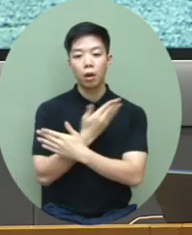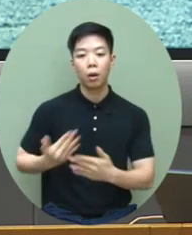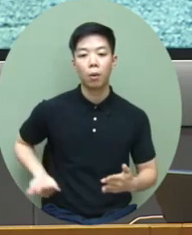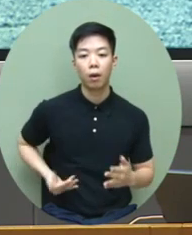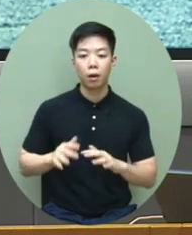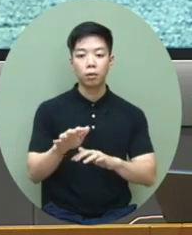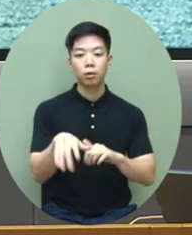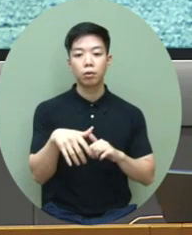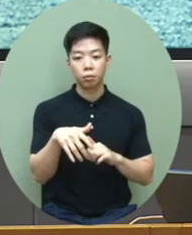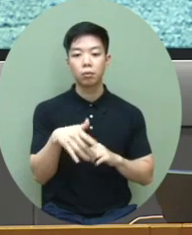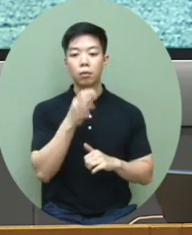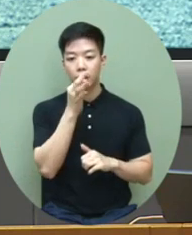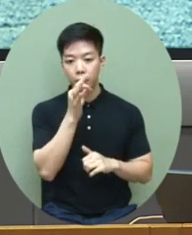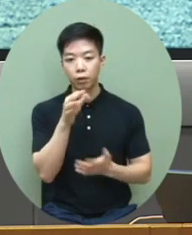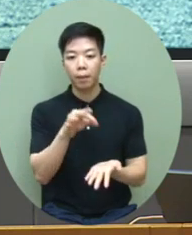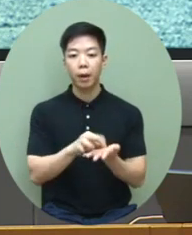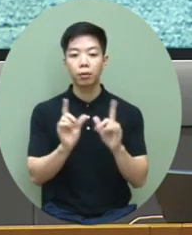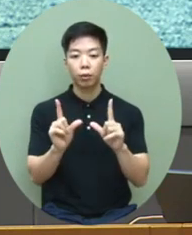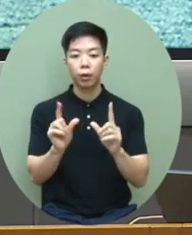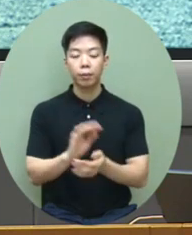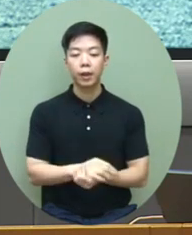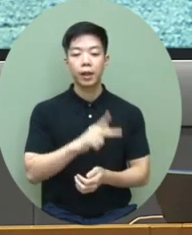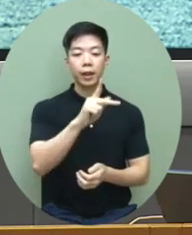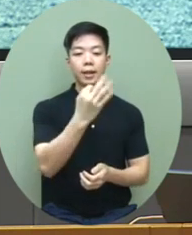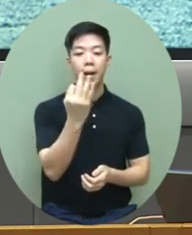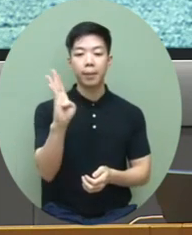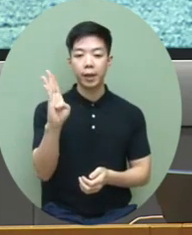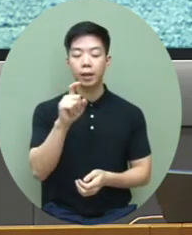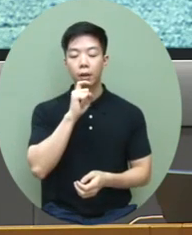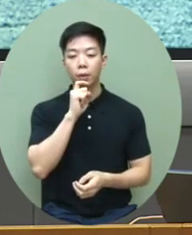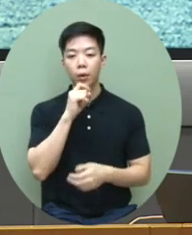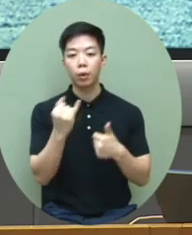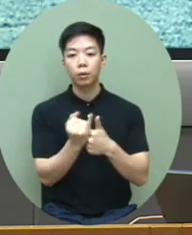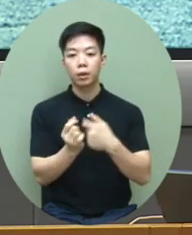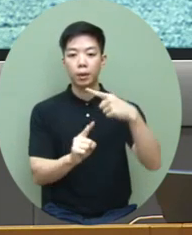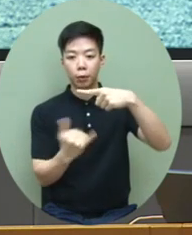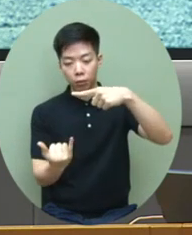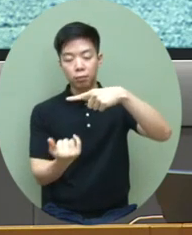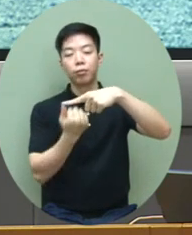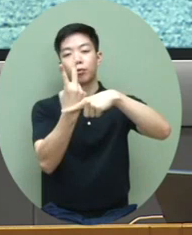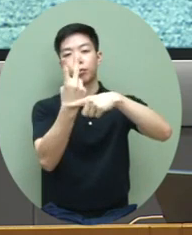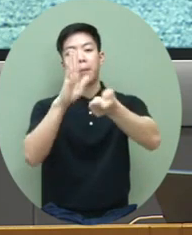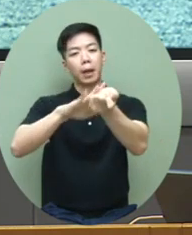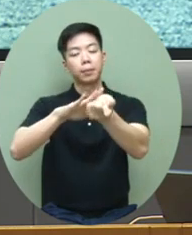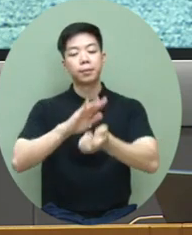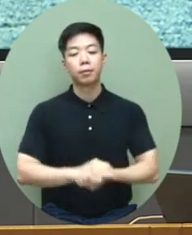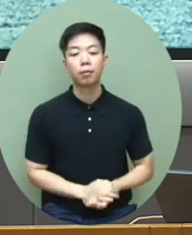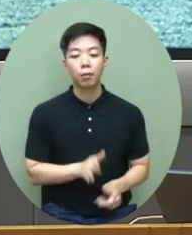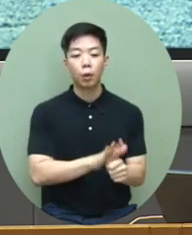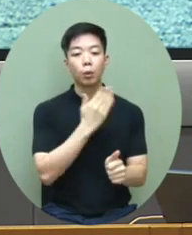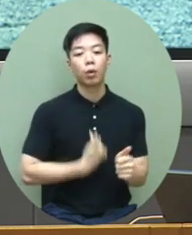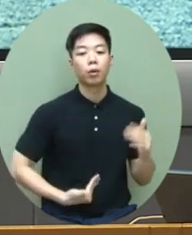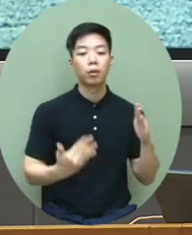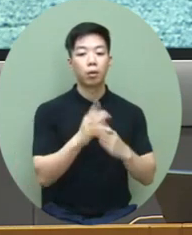塘幼稚園在東區的 K3B 班有16個學生，佢有兩位學生確診啦。寶良局蕭